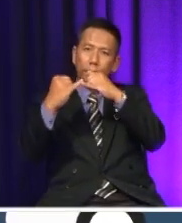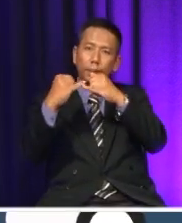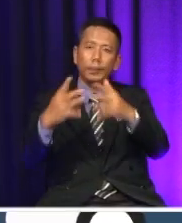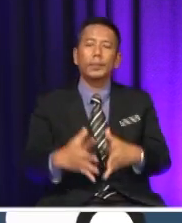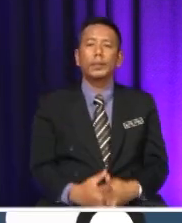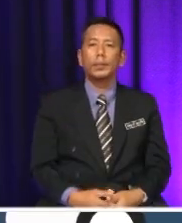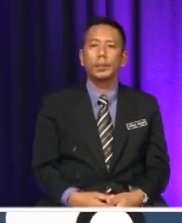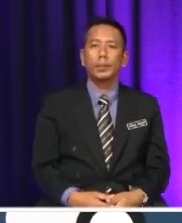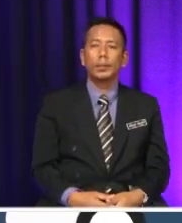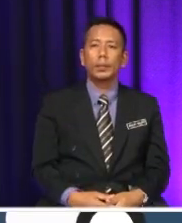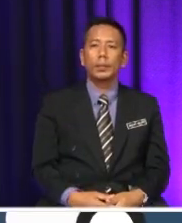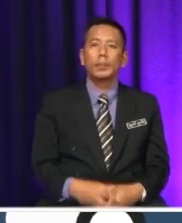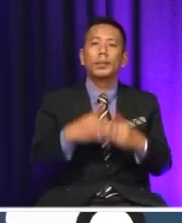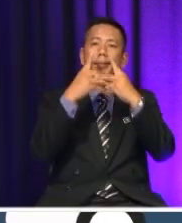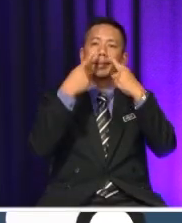dan akhir